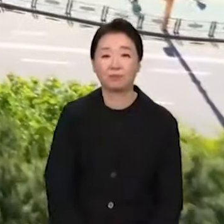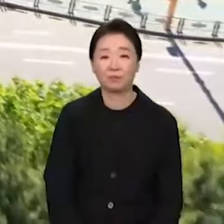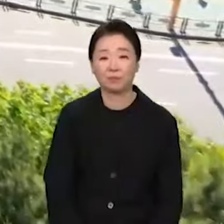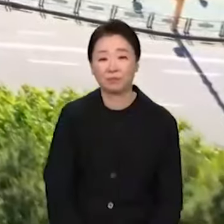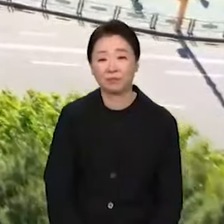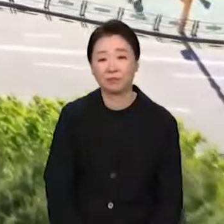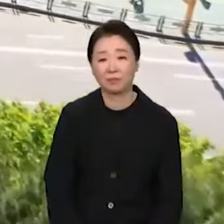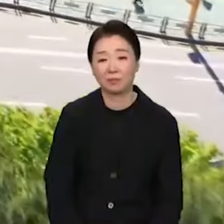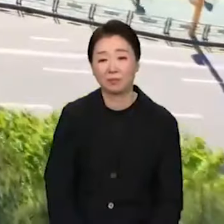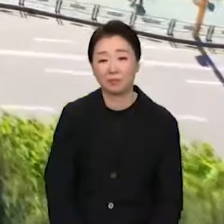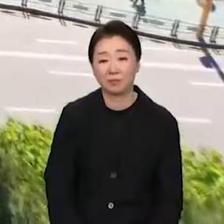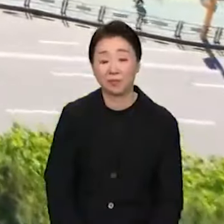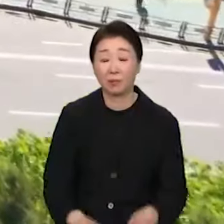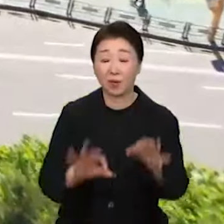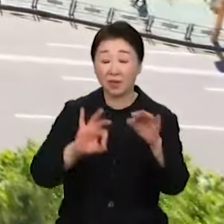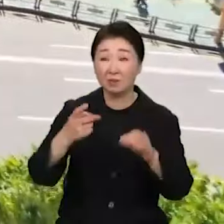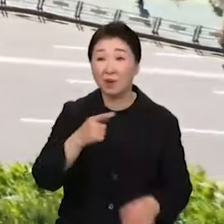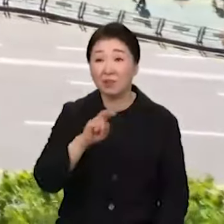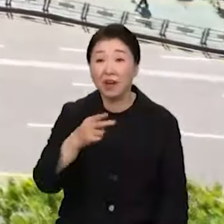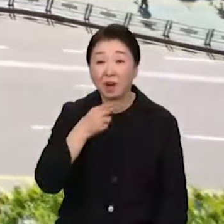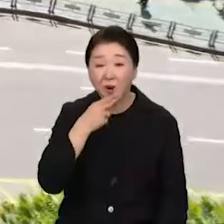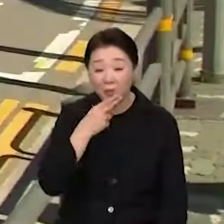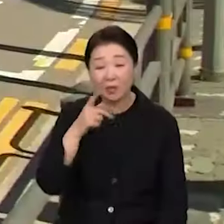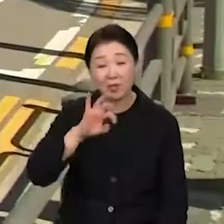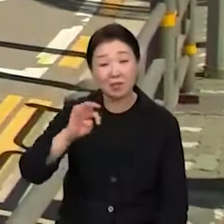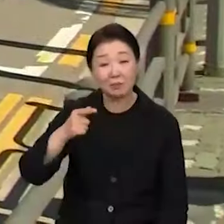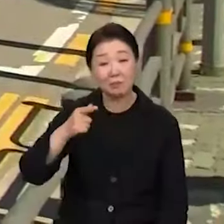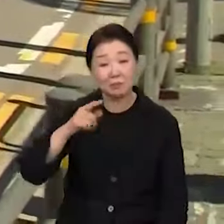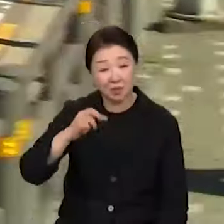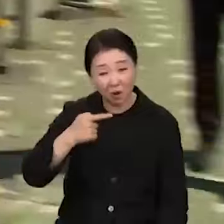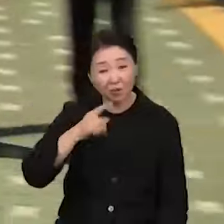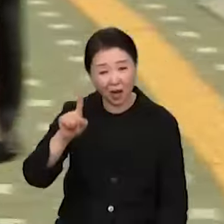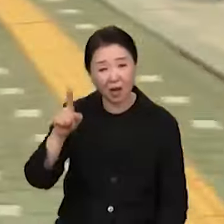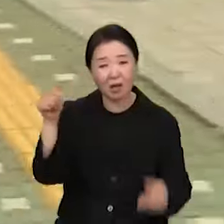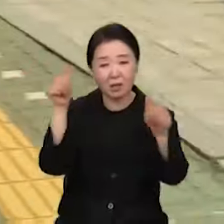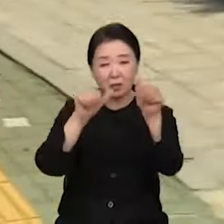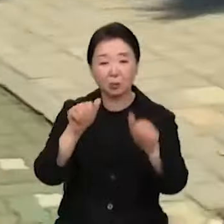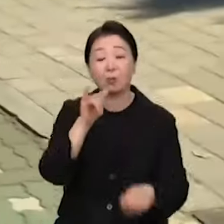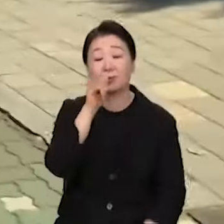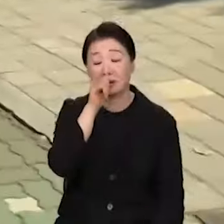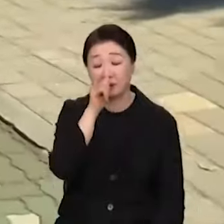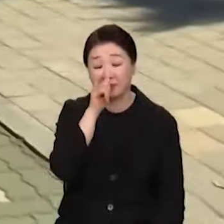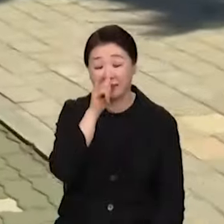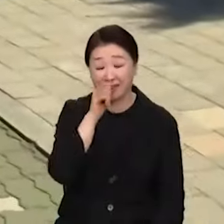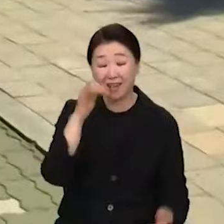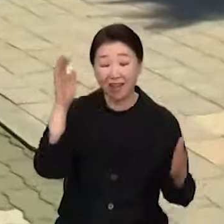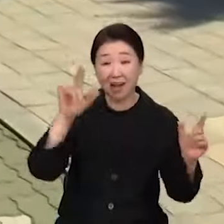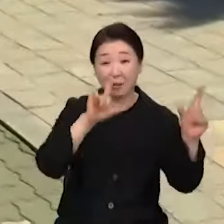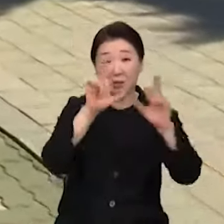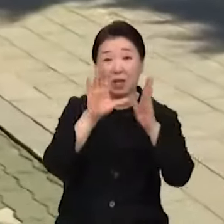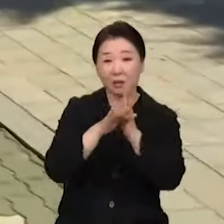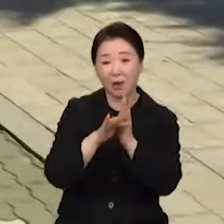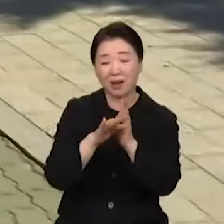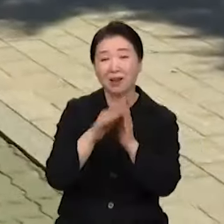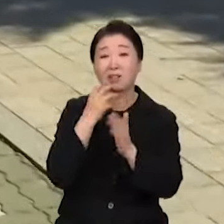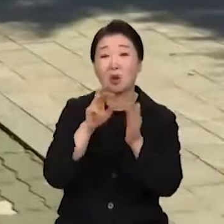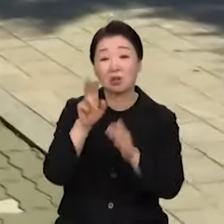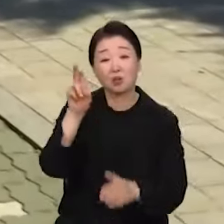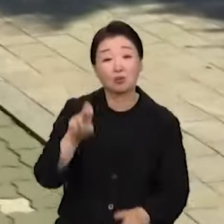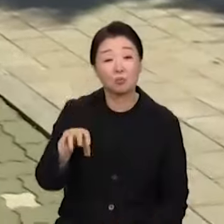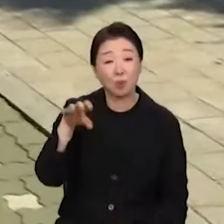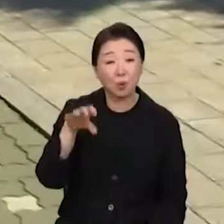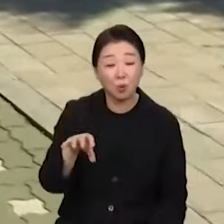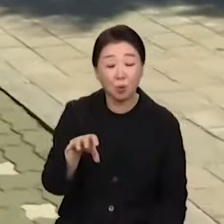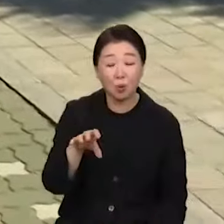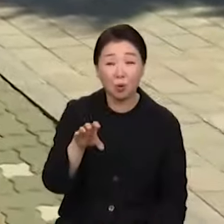김연아 없는 김연아 동상도 있습니다. 피겨 여왕 김연아 선수가 학창 시절을 보낸 경기 군포입니다. 김 선수가